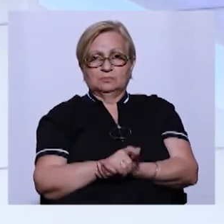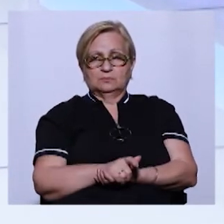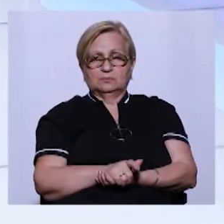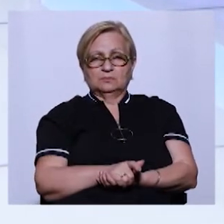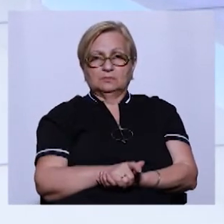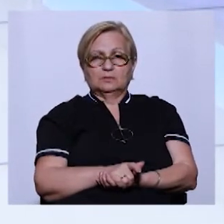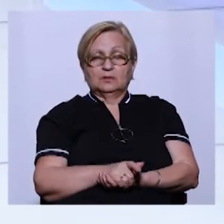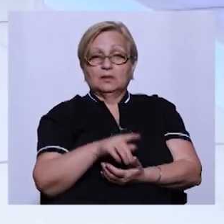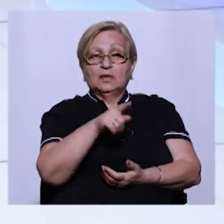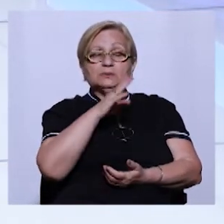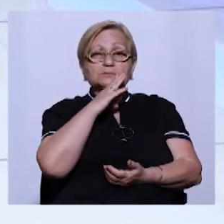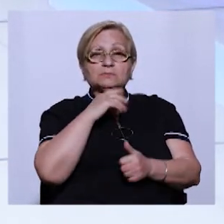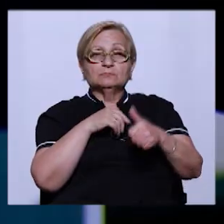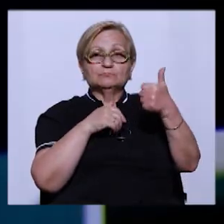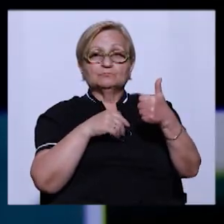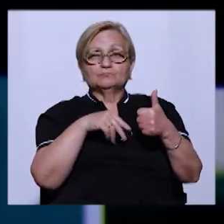გასცა მან